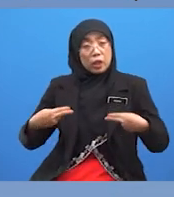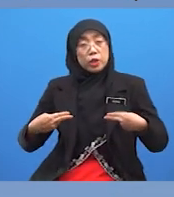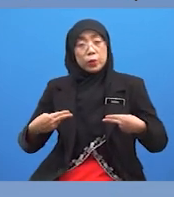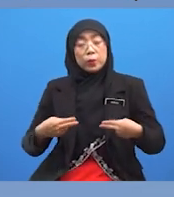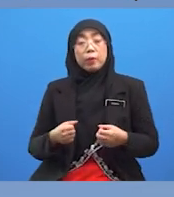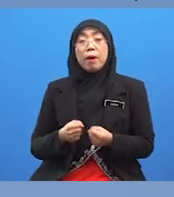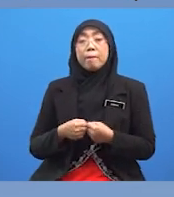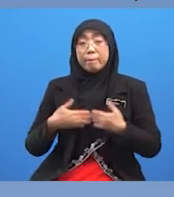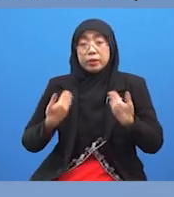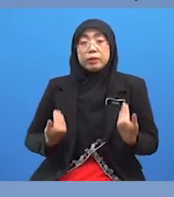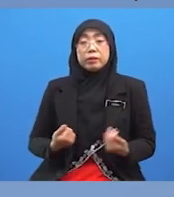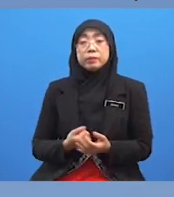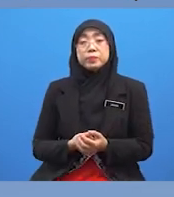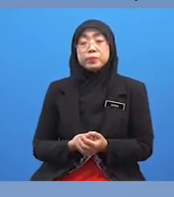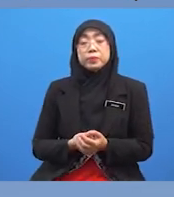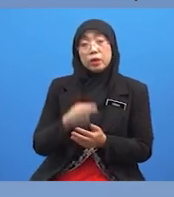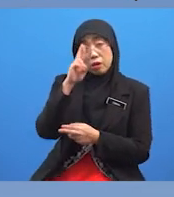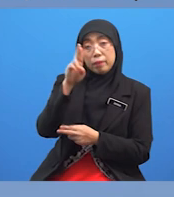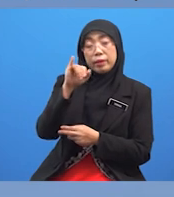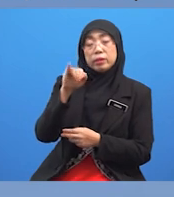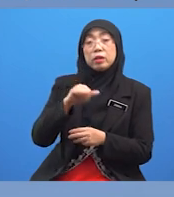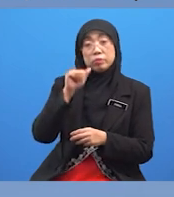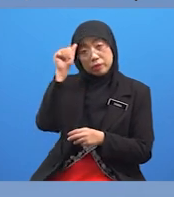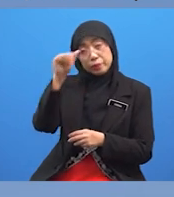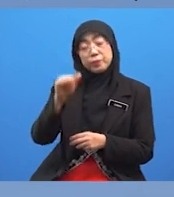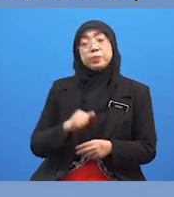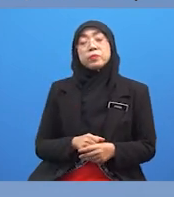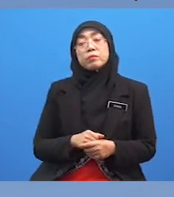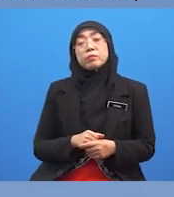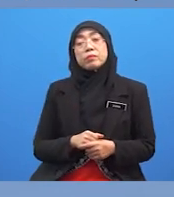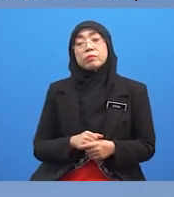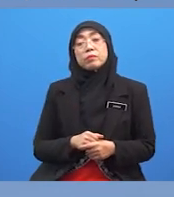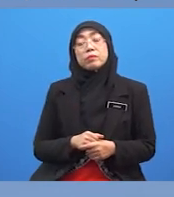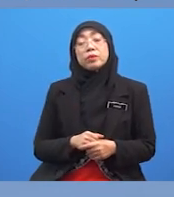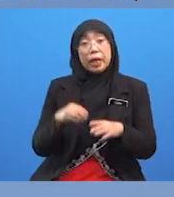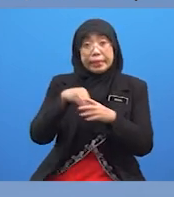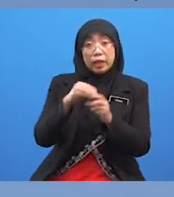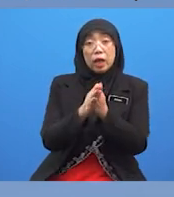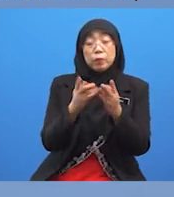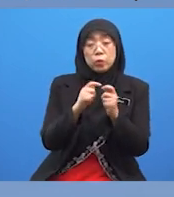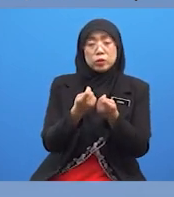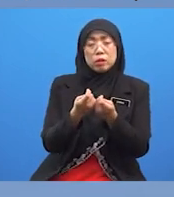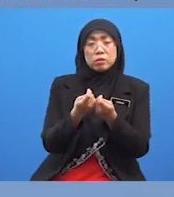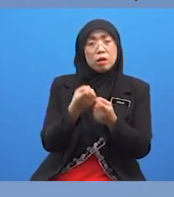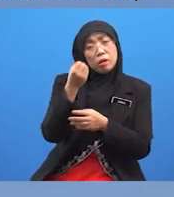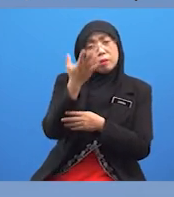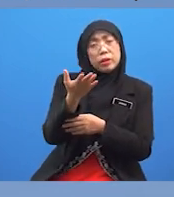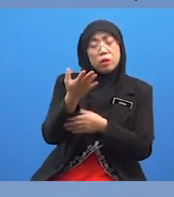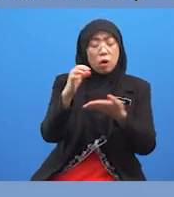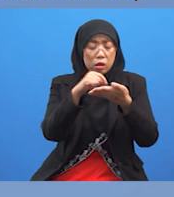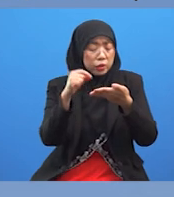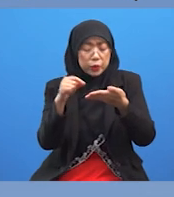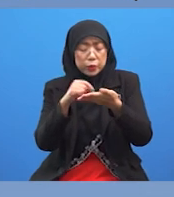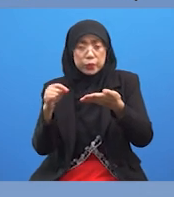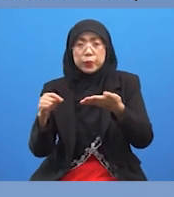Sultan Mansur Shah sangat memuliakan guru baginda, iaitu Maulana Abu Bakar yang mengajar baginda menggunakan